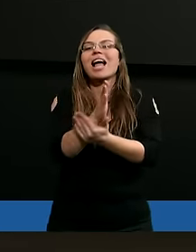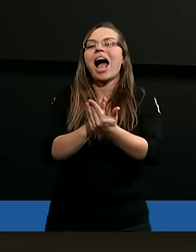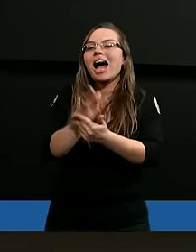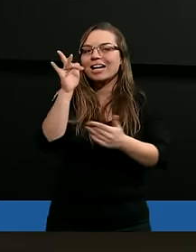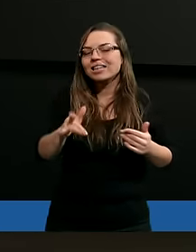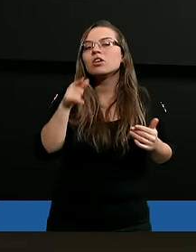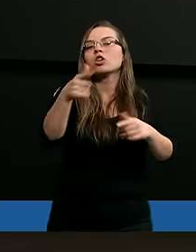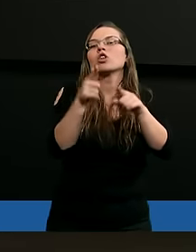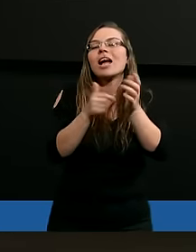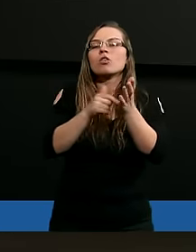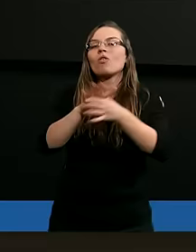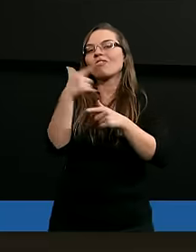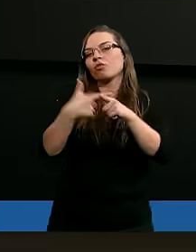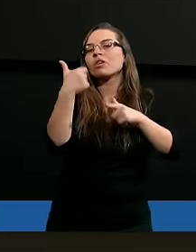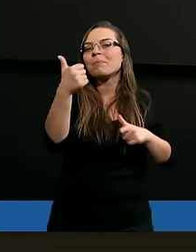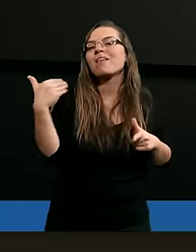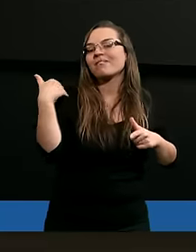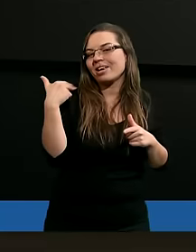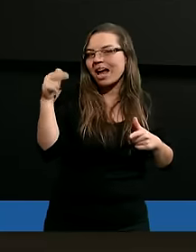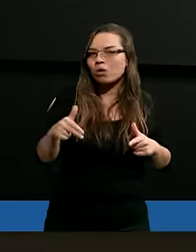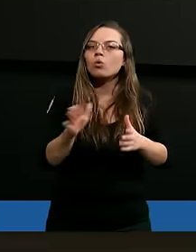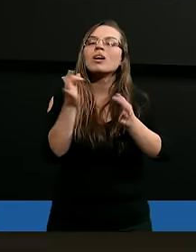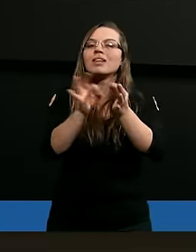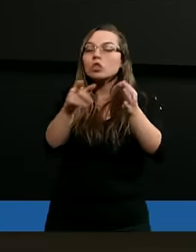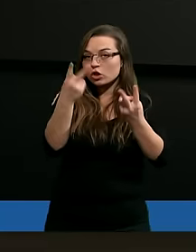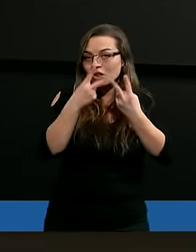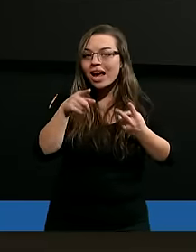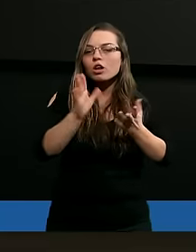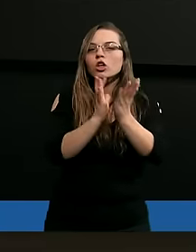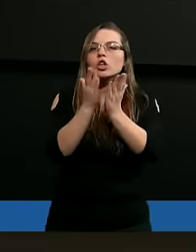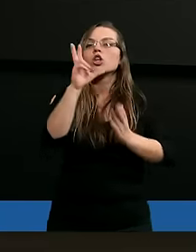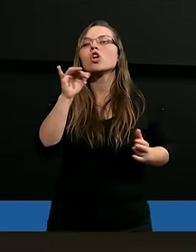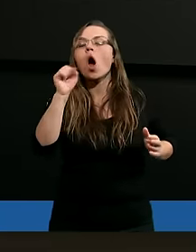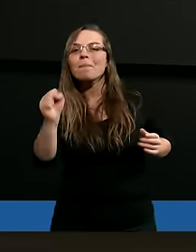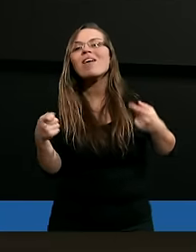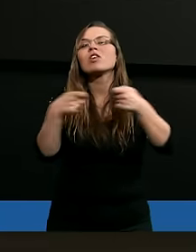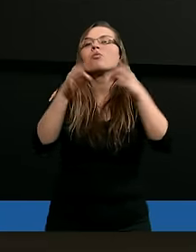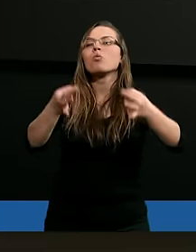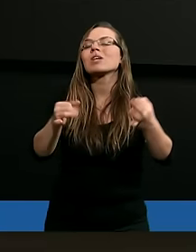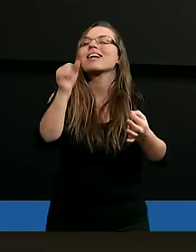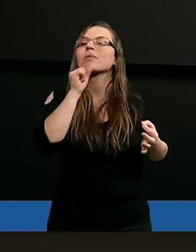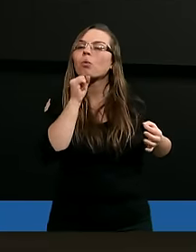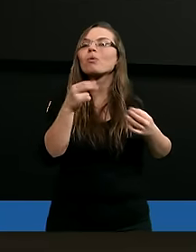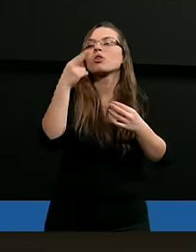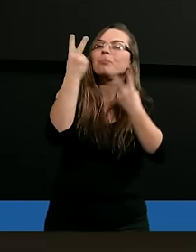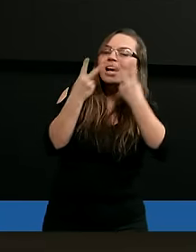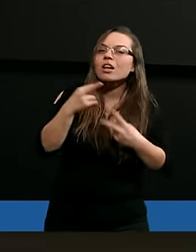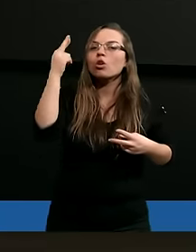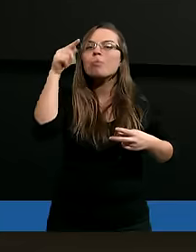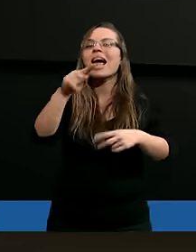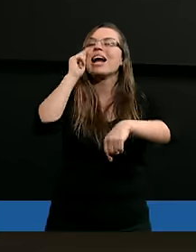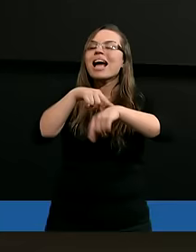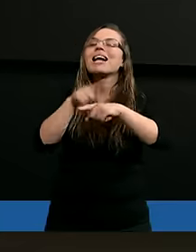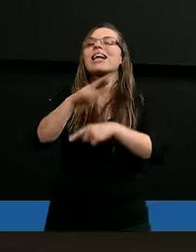Wciąż pozostajemy w XXI wieku i próbujemy tą historię Hioba przeczytać współcześnie i wyciągnąć lekcje dla